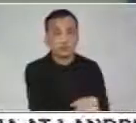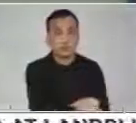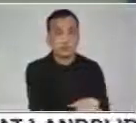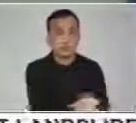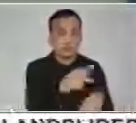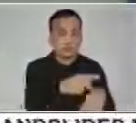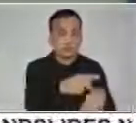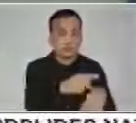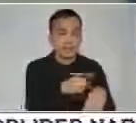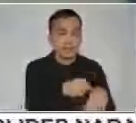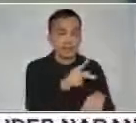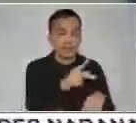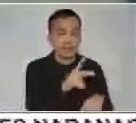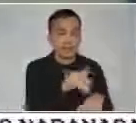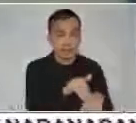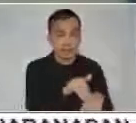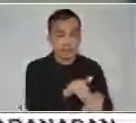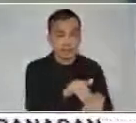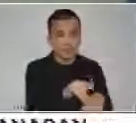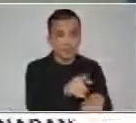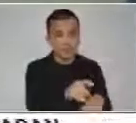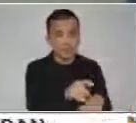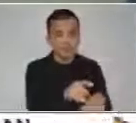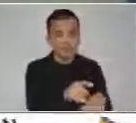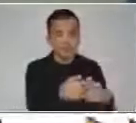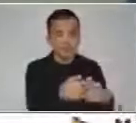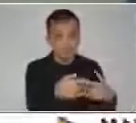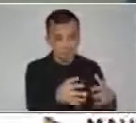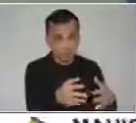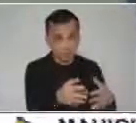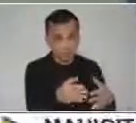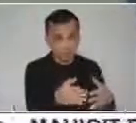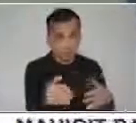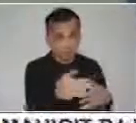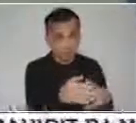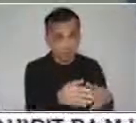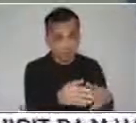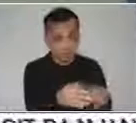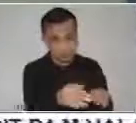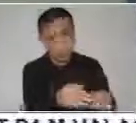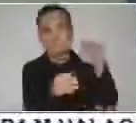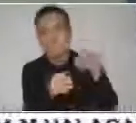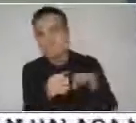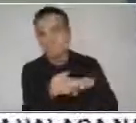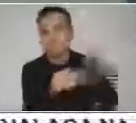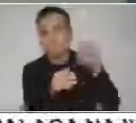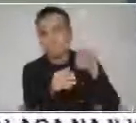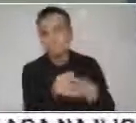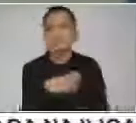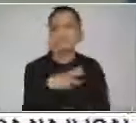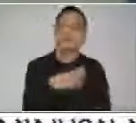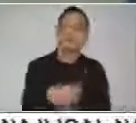Remember, don't be rude, be kind, and you can never go wrong with kindness. This is your Traffic Chick 50 para sa bayan.